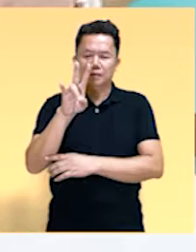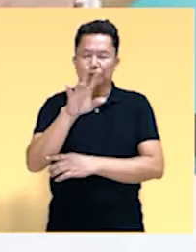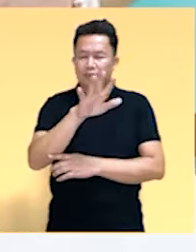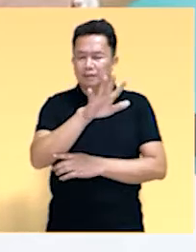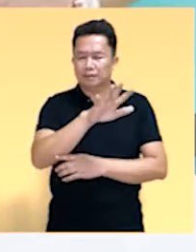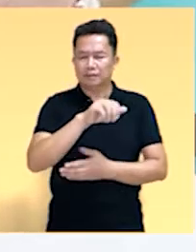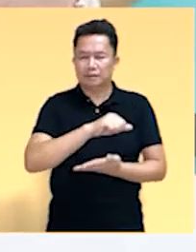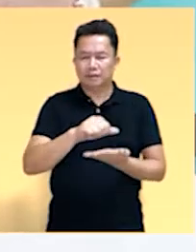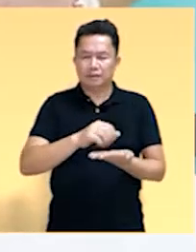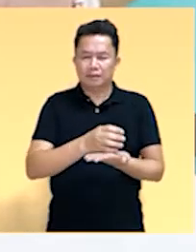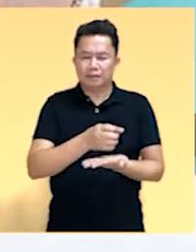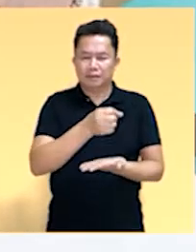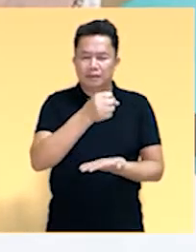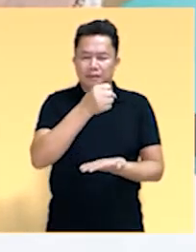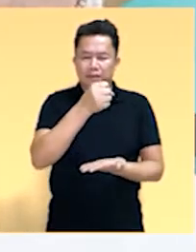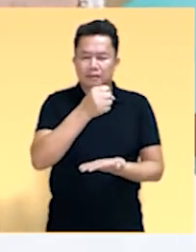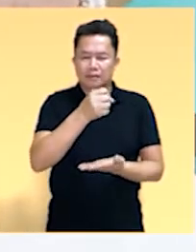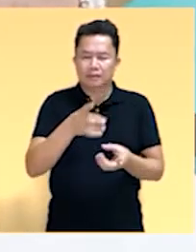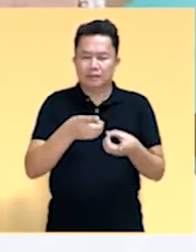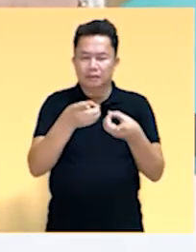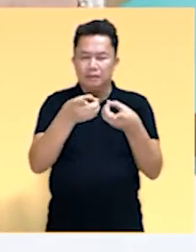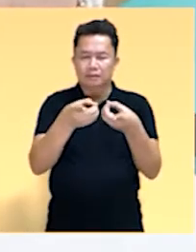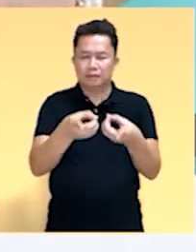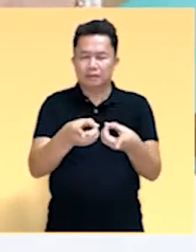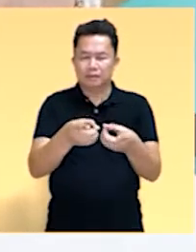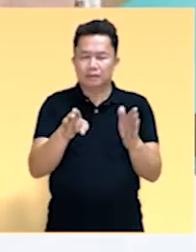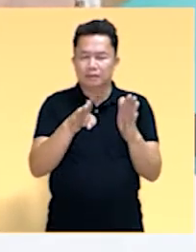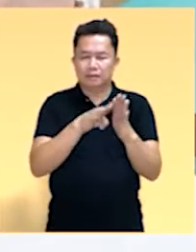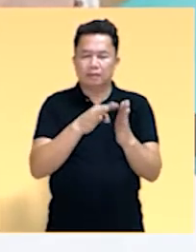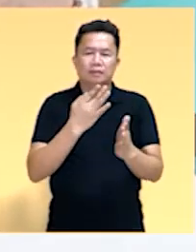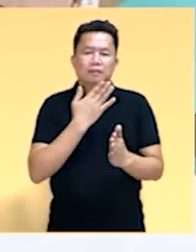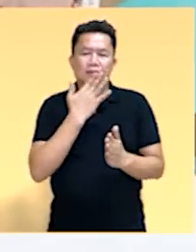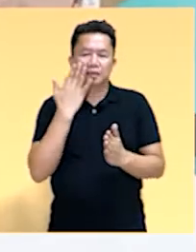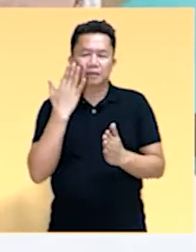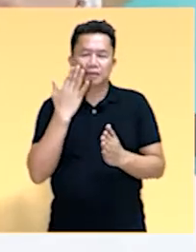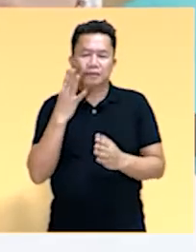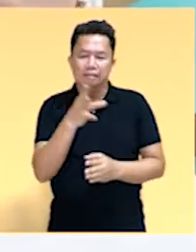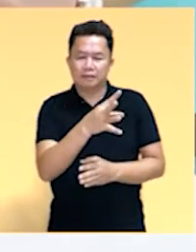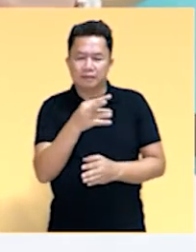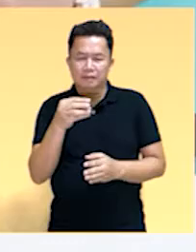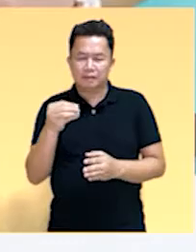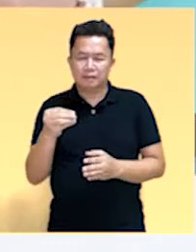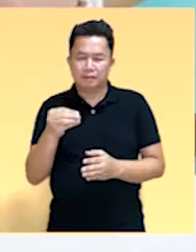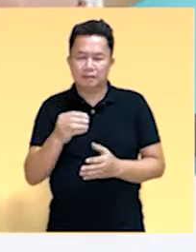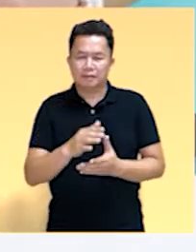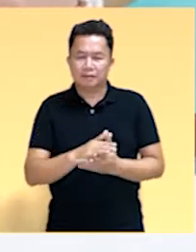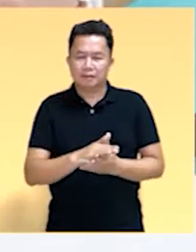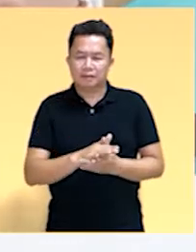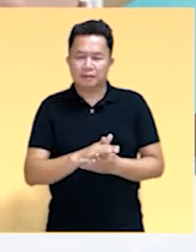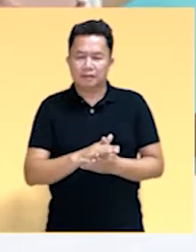6,375 alcohol bottles na donasyon sa barangay Makulay at